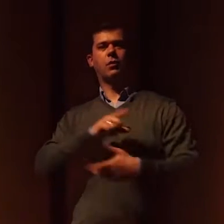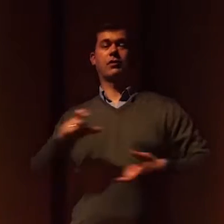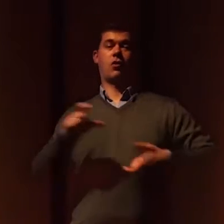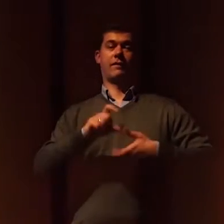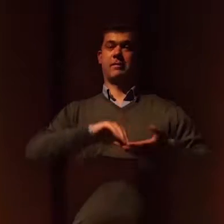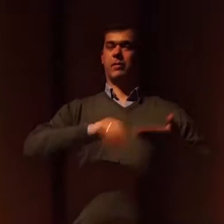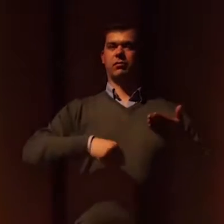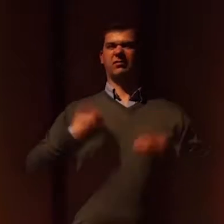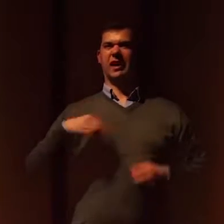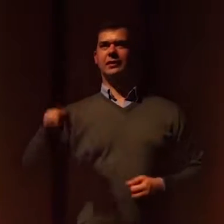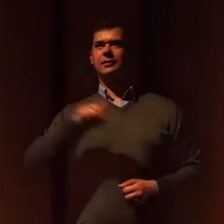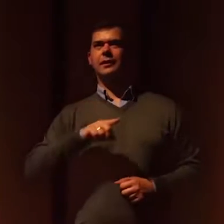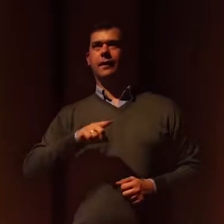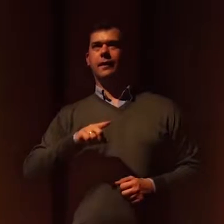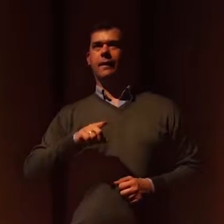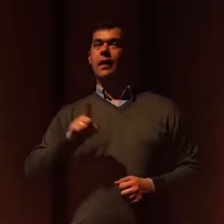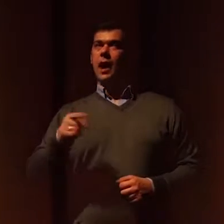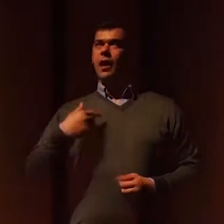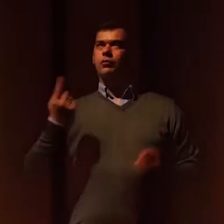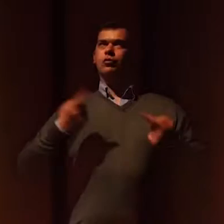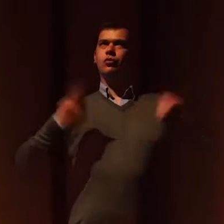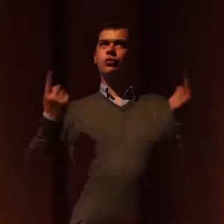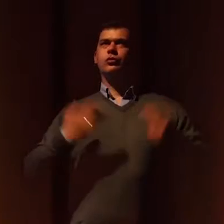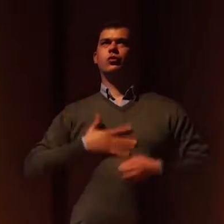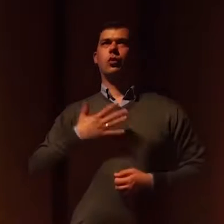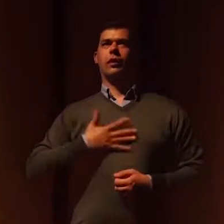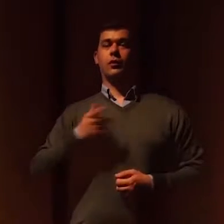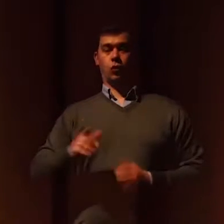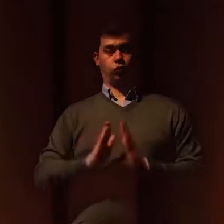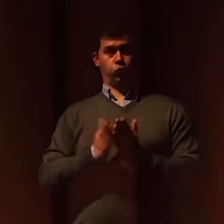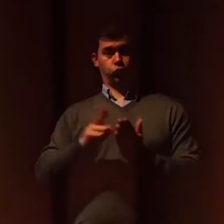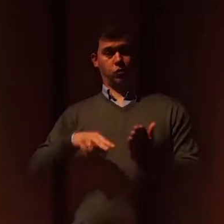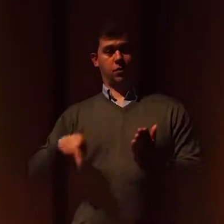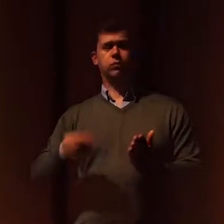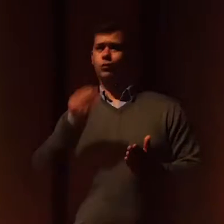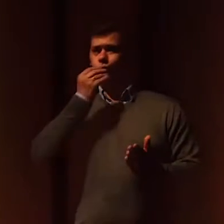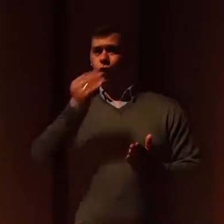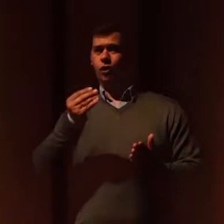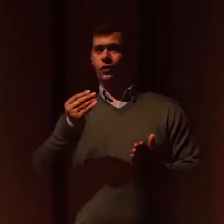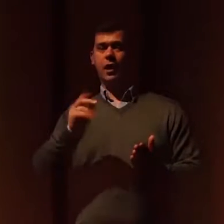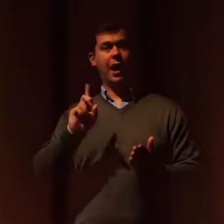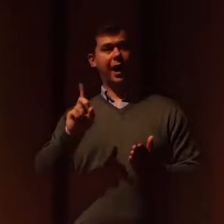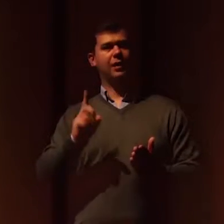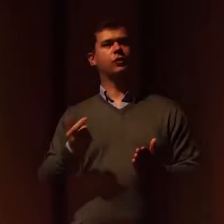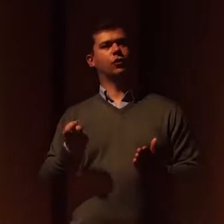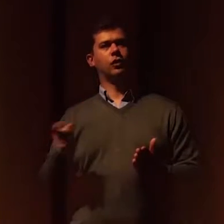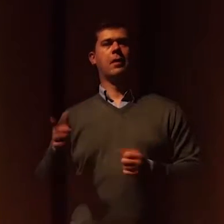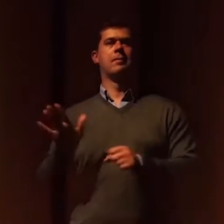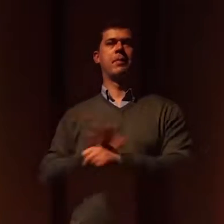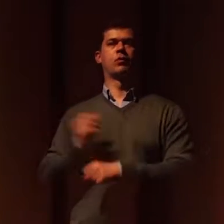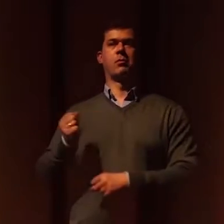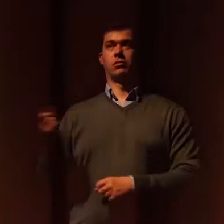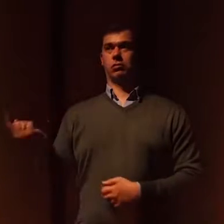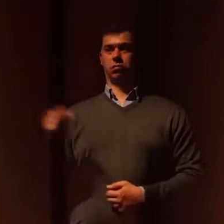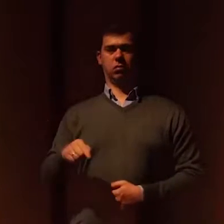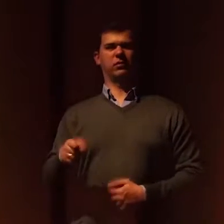tej konwencji to było takie ich przekonanie że w podręcznikach jest wszystko świetnie tylko tutaj przychodzi taka pełnomocniczka i chce zepsuć